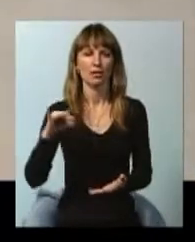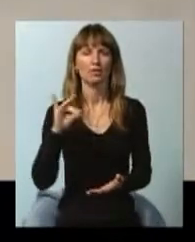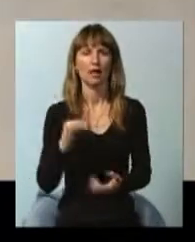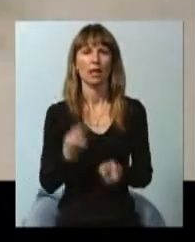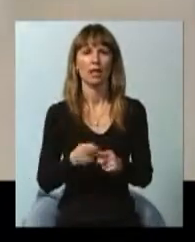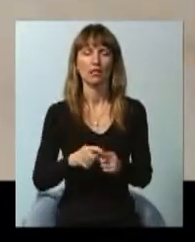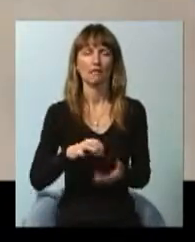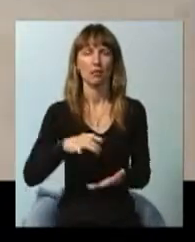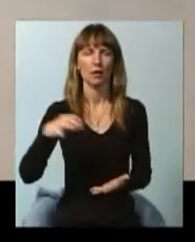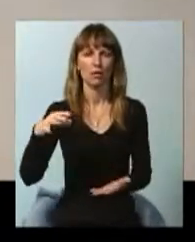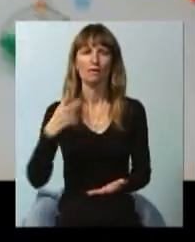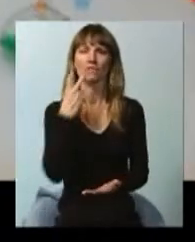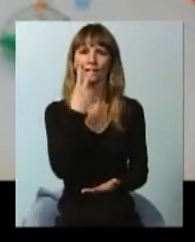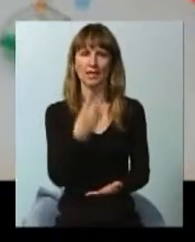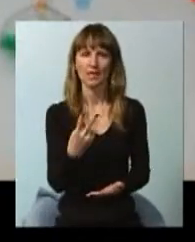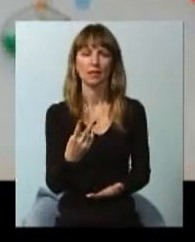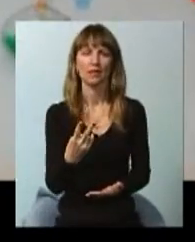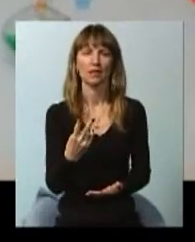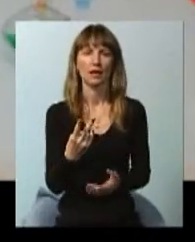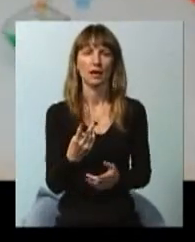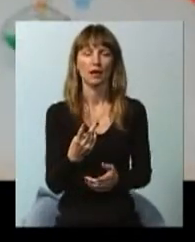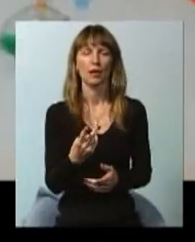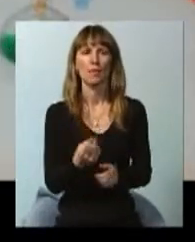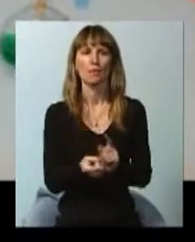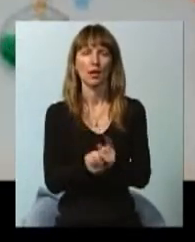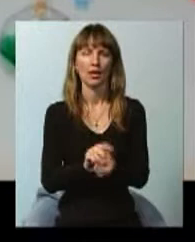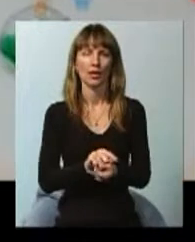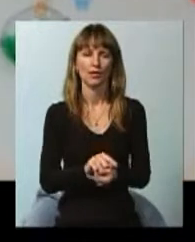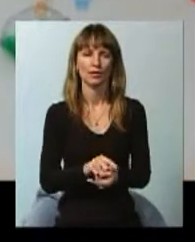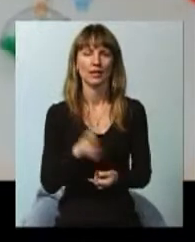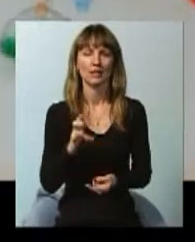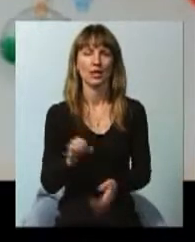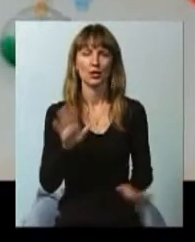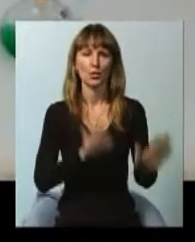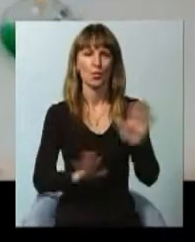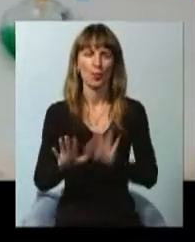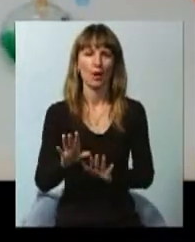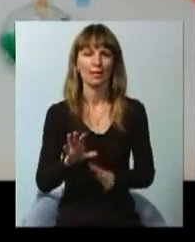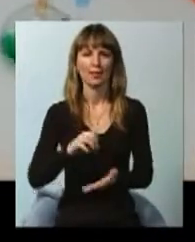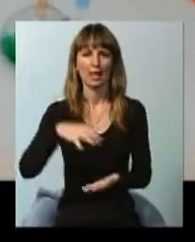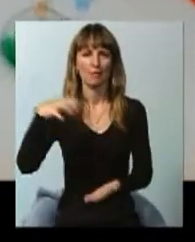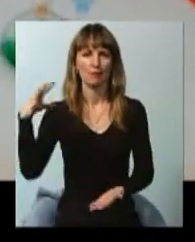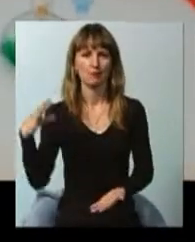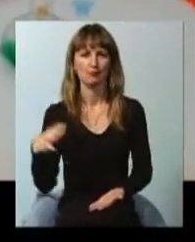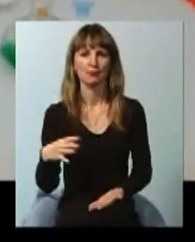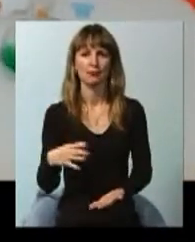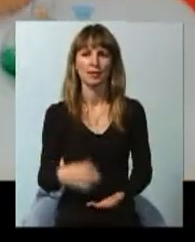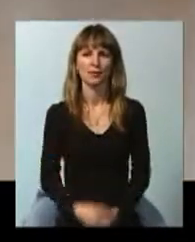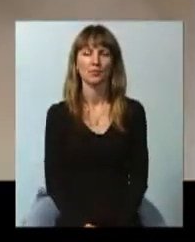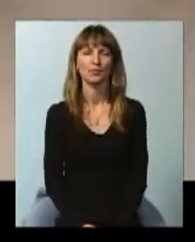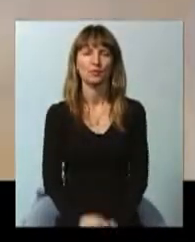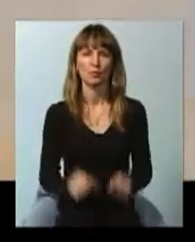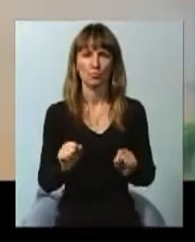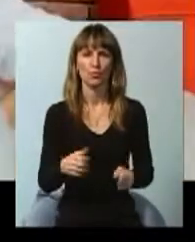це випаровування, ви бачите, перетворюється він на ось такий туман, на такий дим. Його можна вдихати, давайте